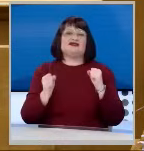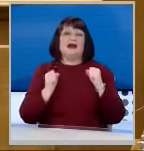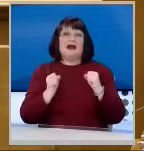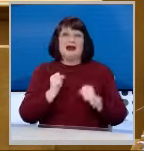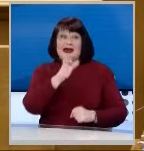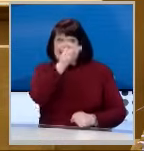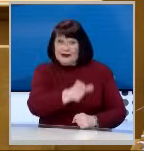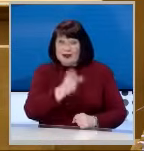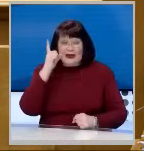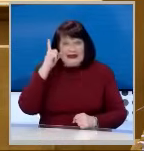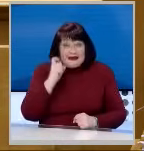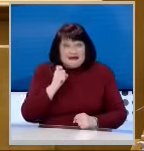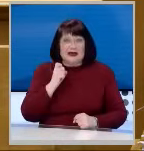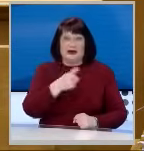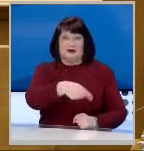γνωρίζατε